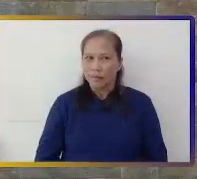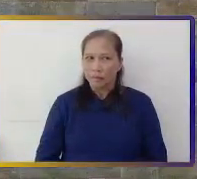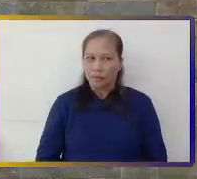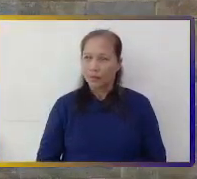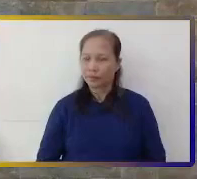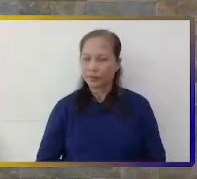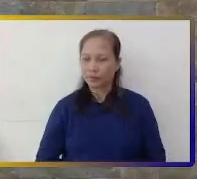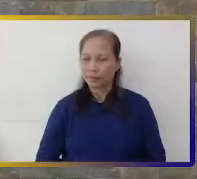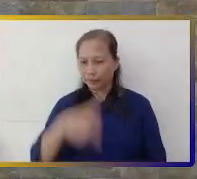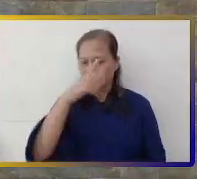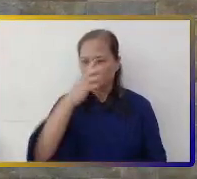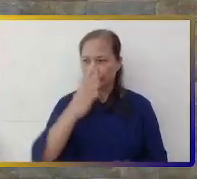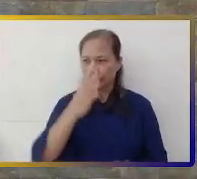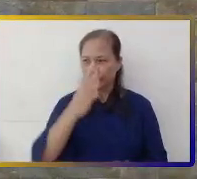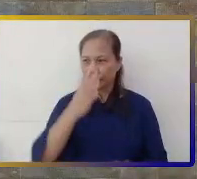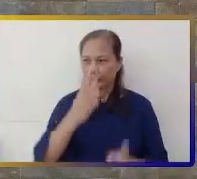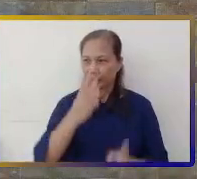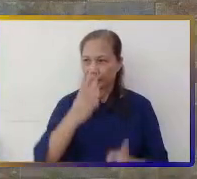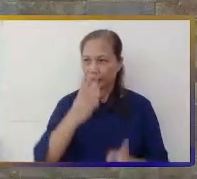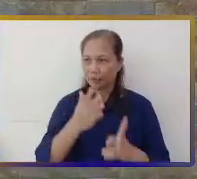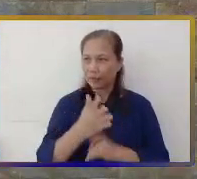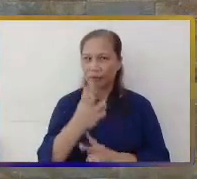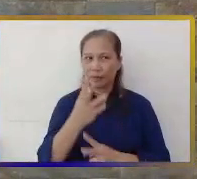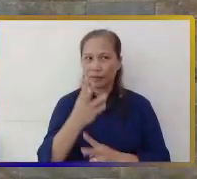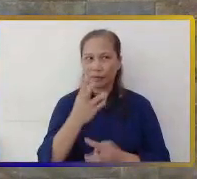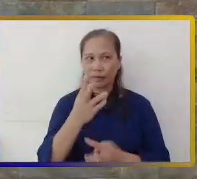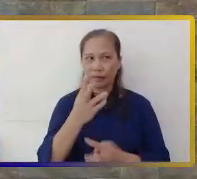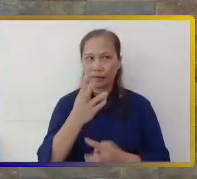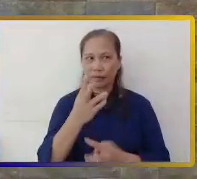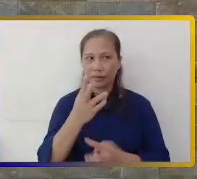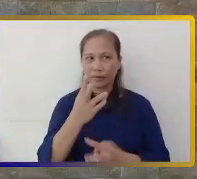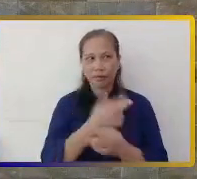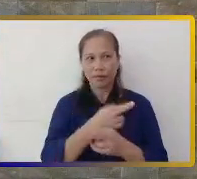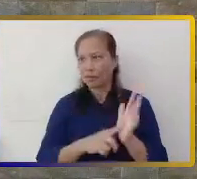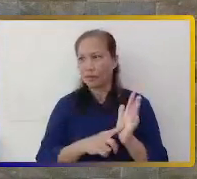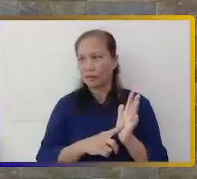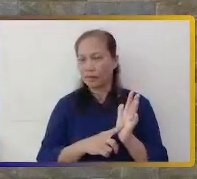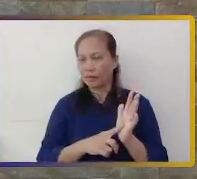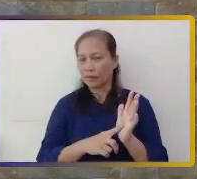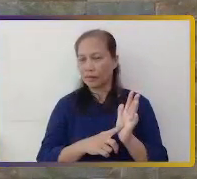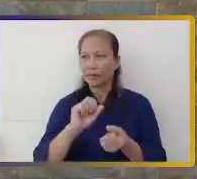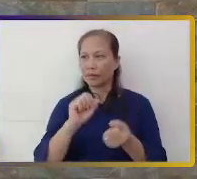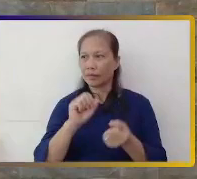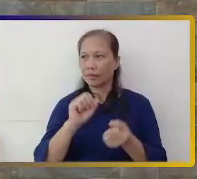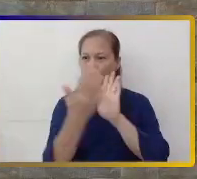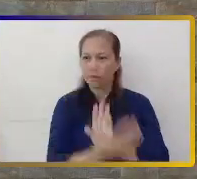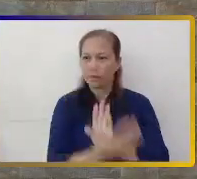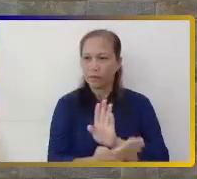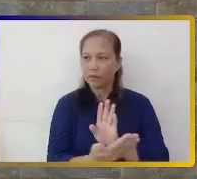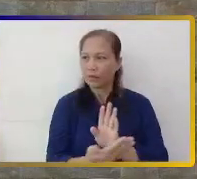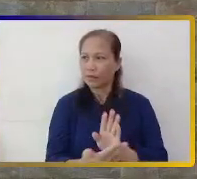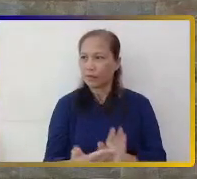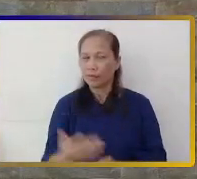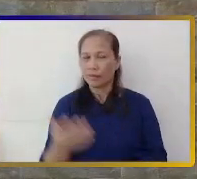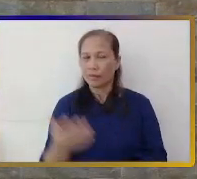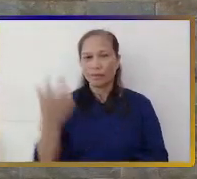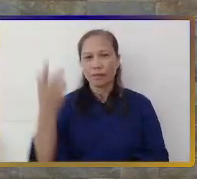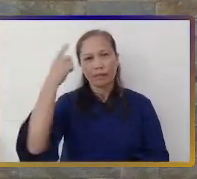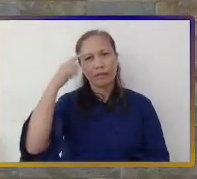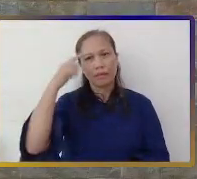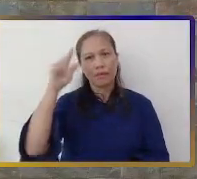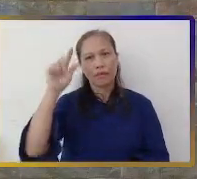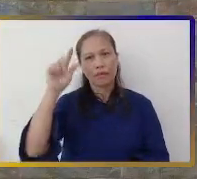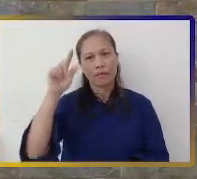repentance nakita talaga yyung pagtalikod nila sa kasalanan dulo ng preaching ni Henry of